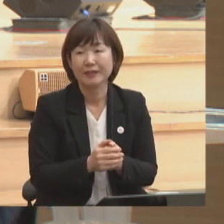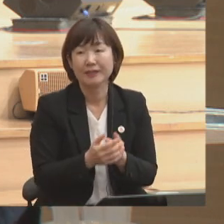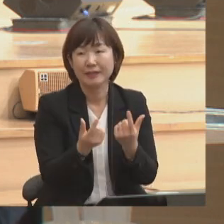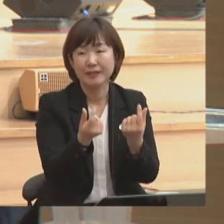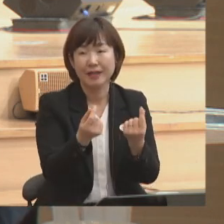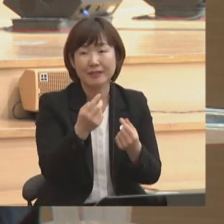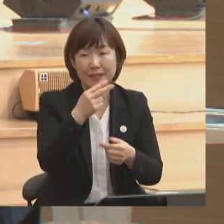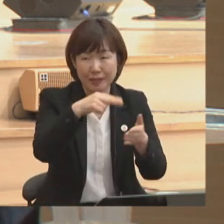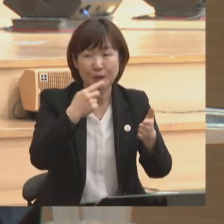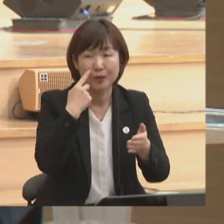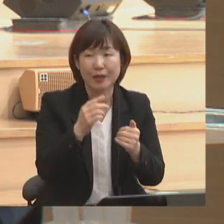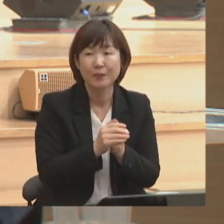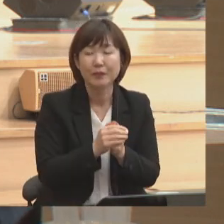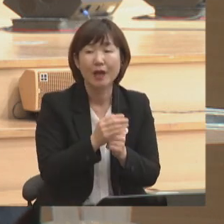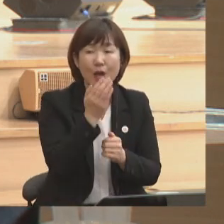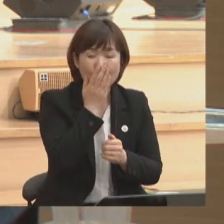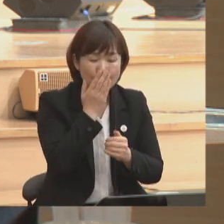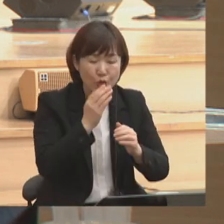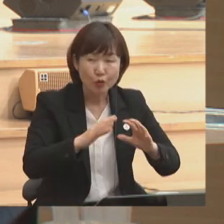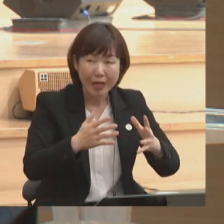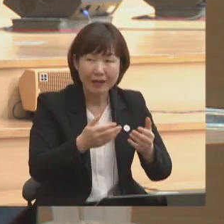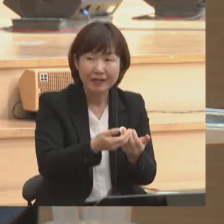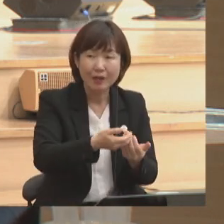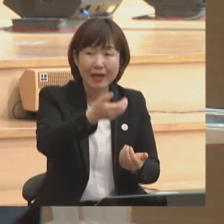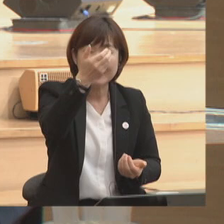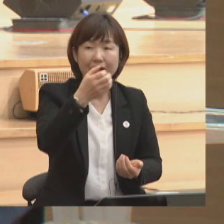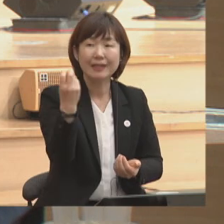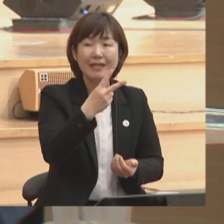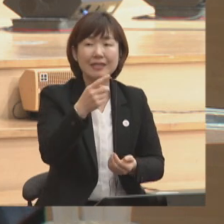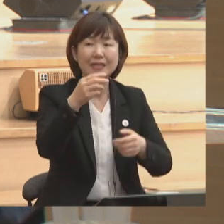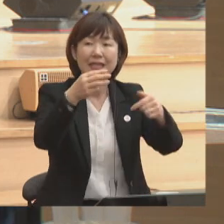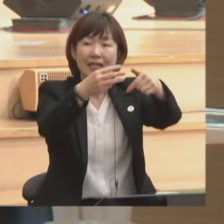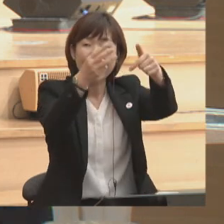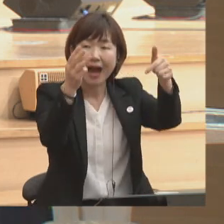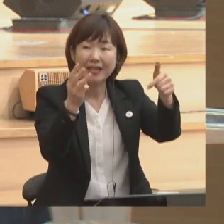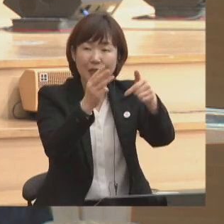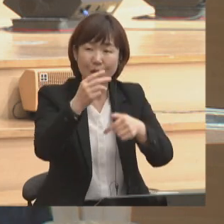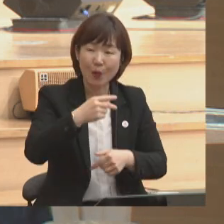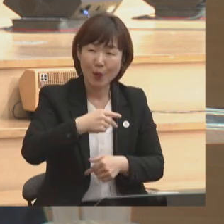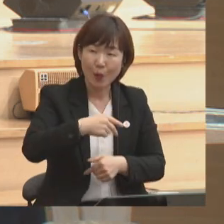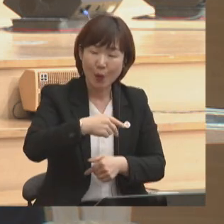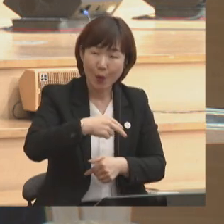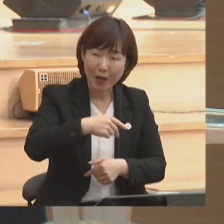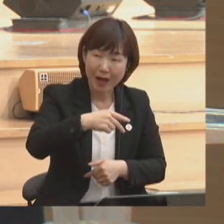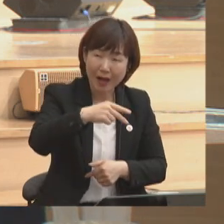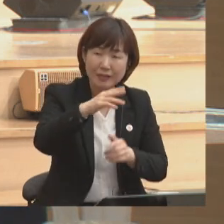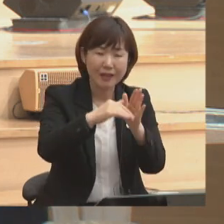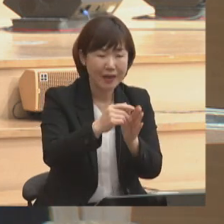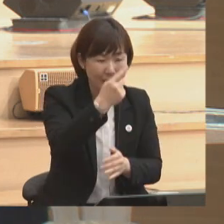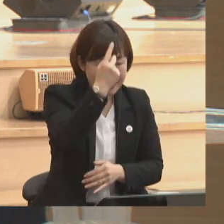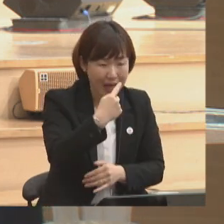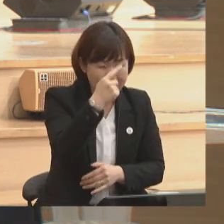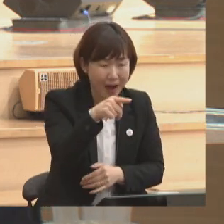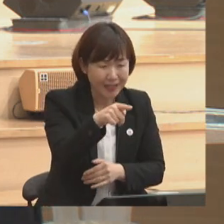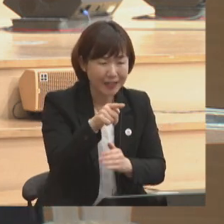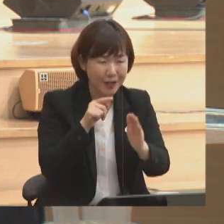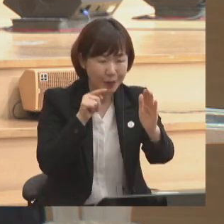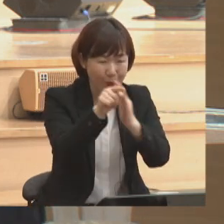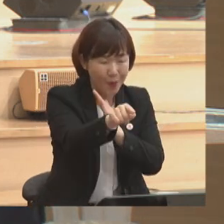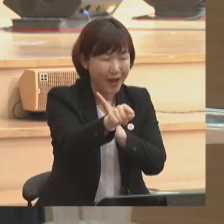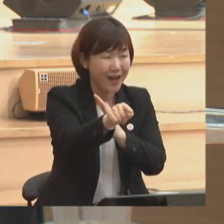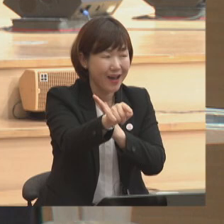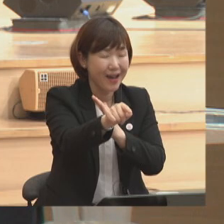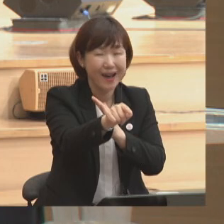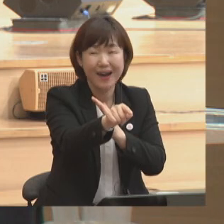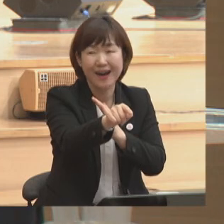유대를 시작. 유대를 떠나서 다시 갈릴리로 가실 때 사마리아를 통과하여야 하겠는지라. 예,